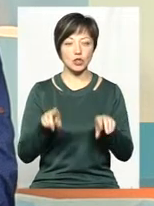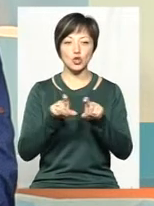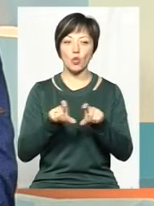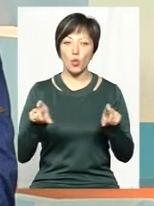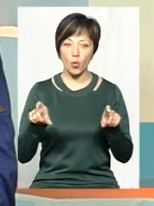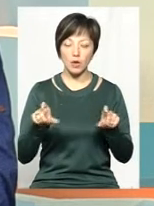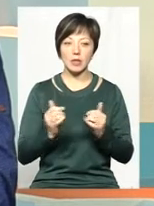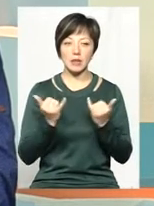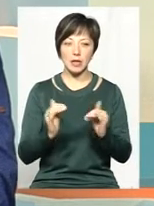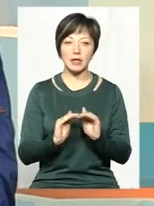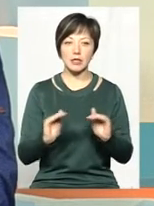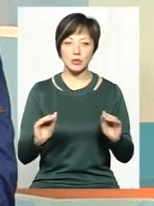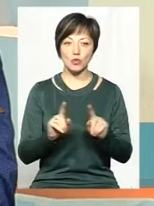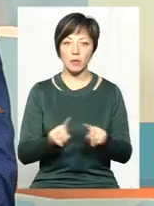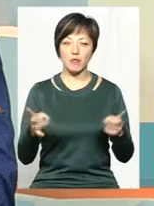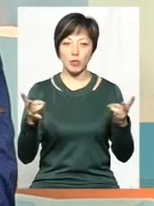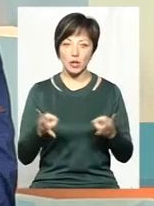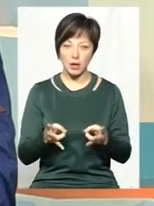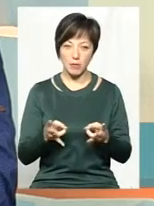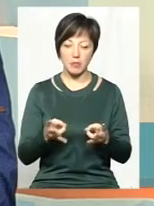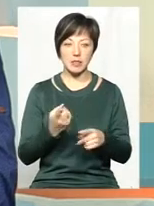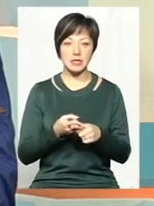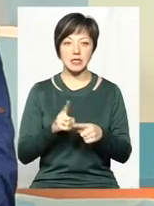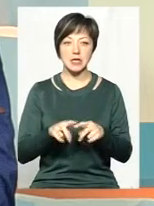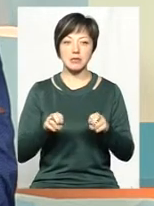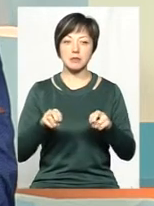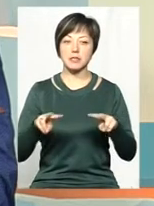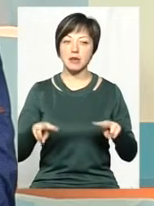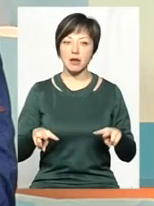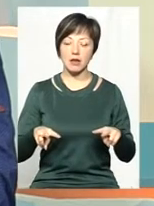школи для дітей з особливими потребами. Це спеціальна